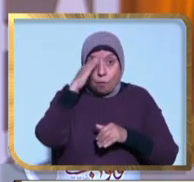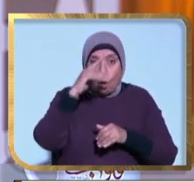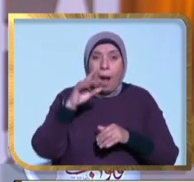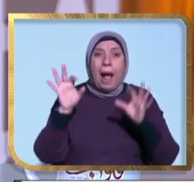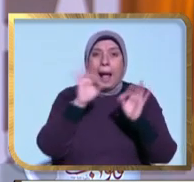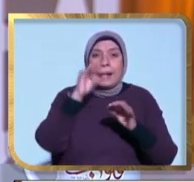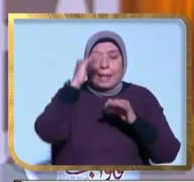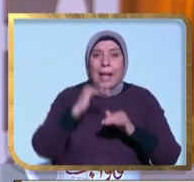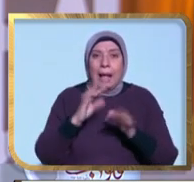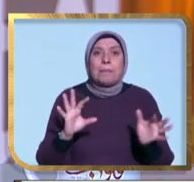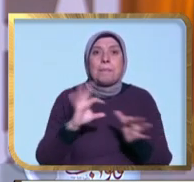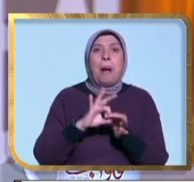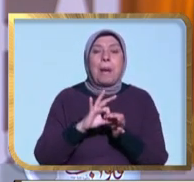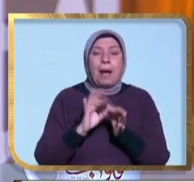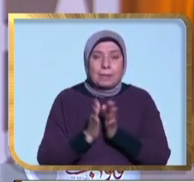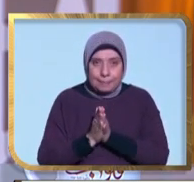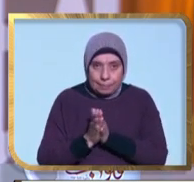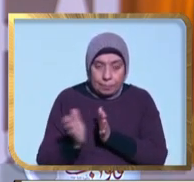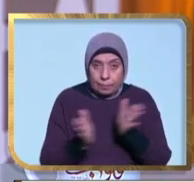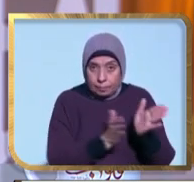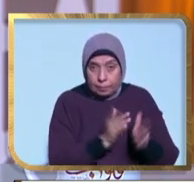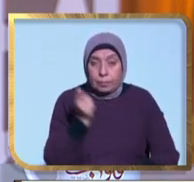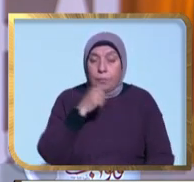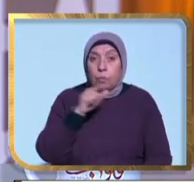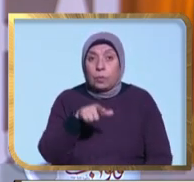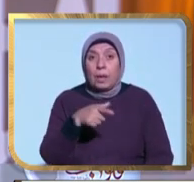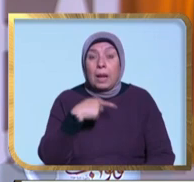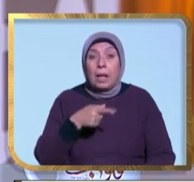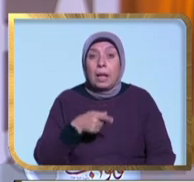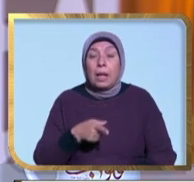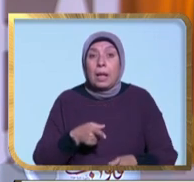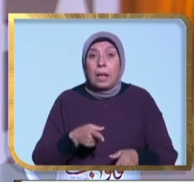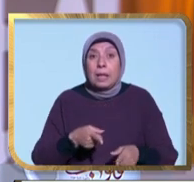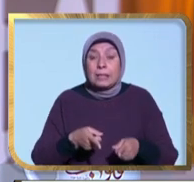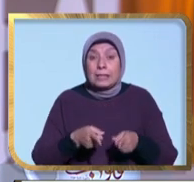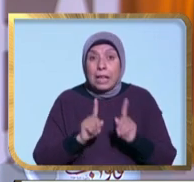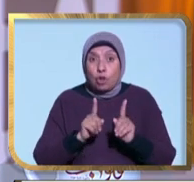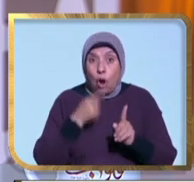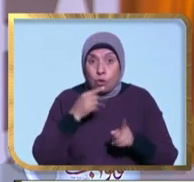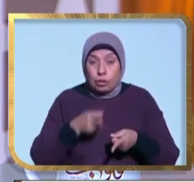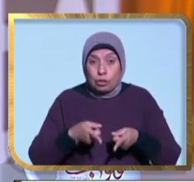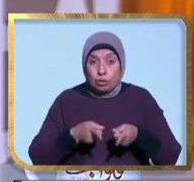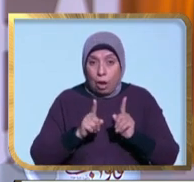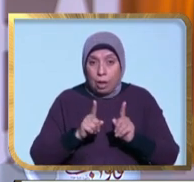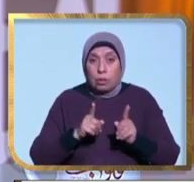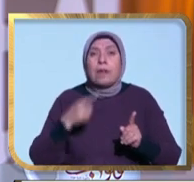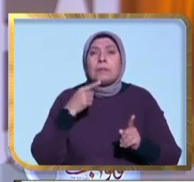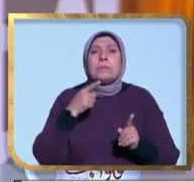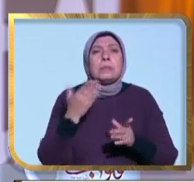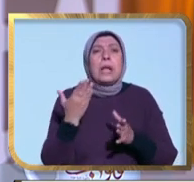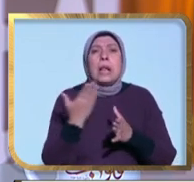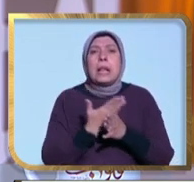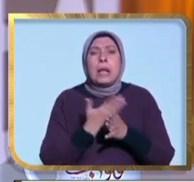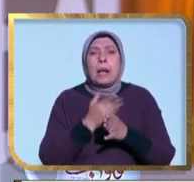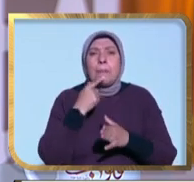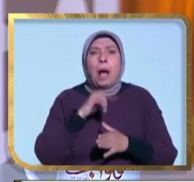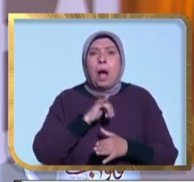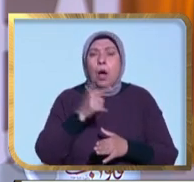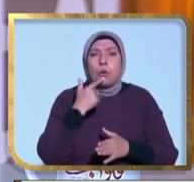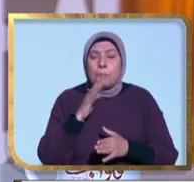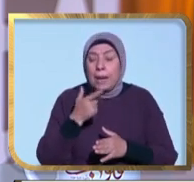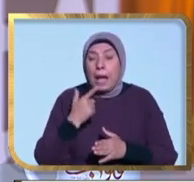وبالنسبه ل في التشهد حضرتك بتقولي احنا ليه بنبقى في صلاه وسلام على سيدنا